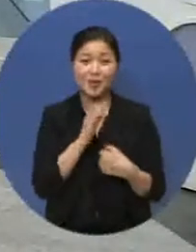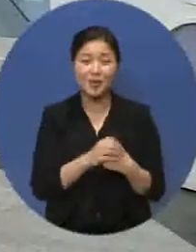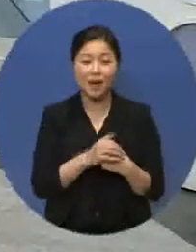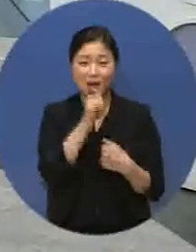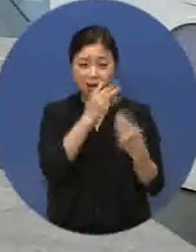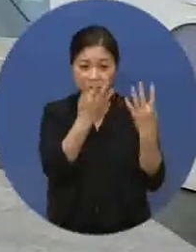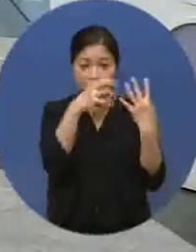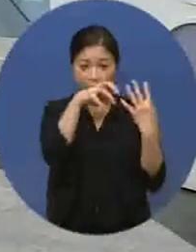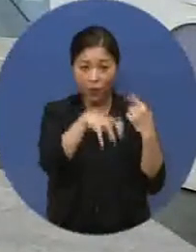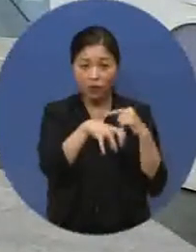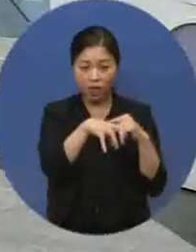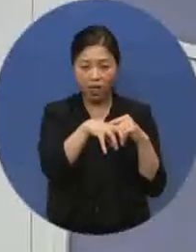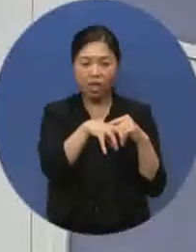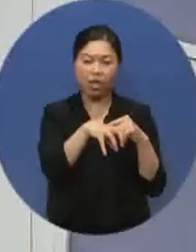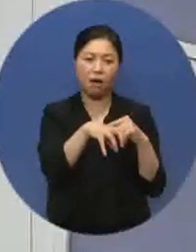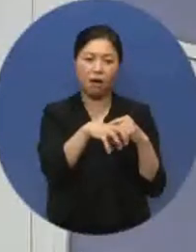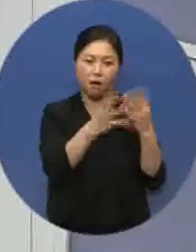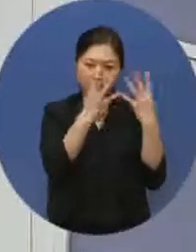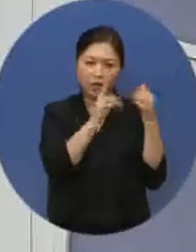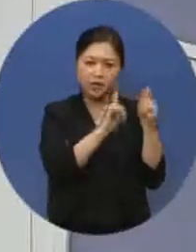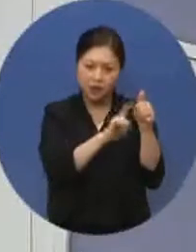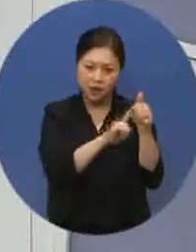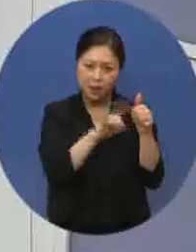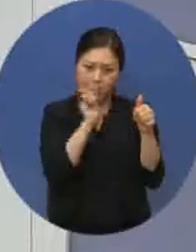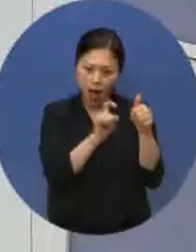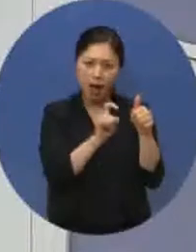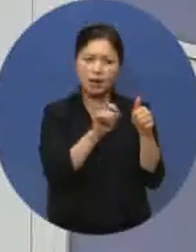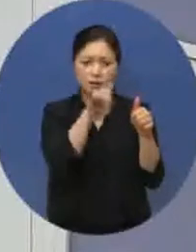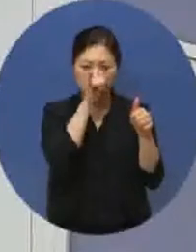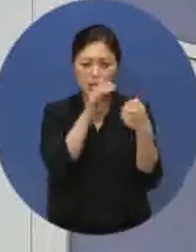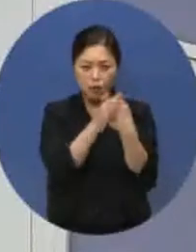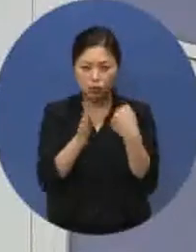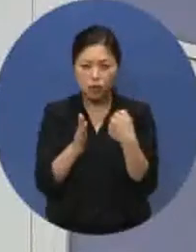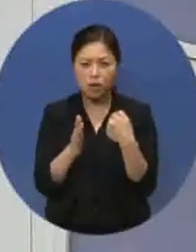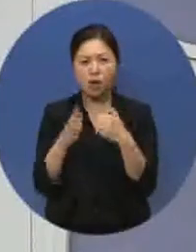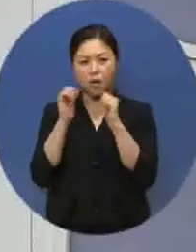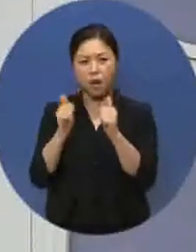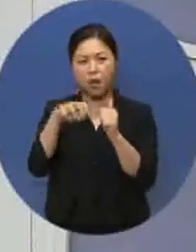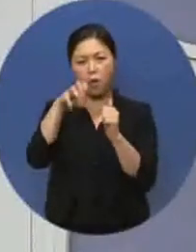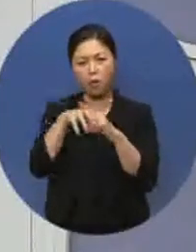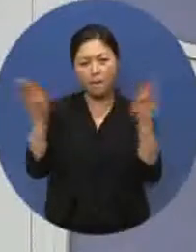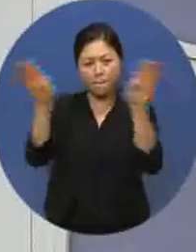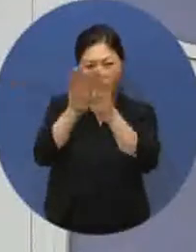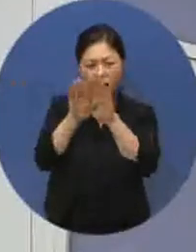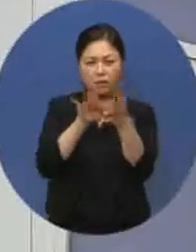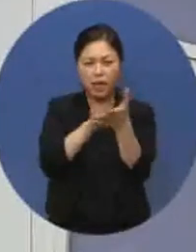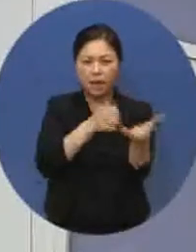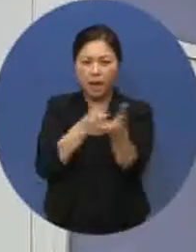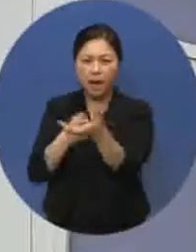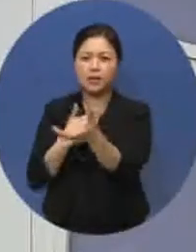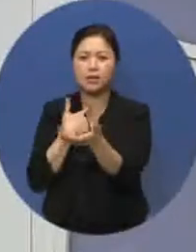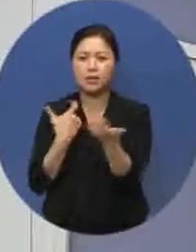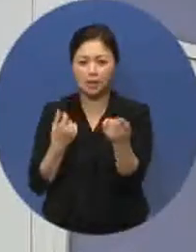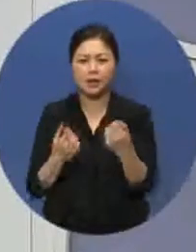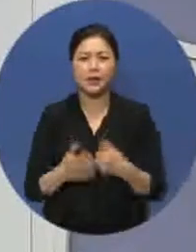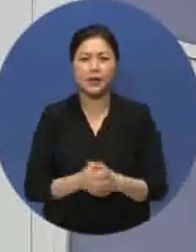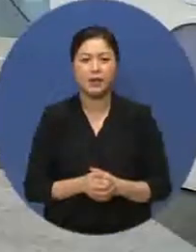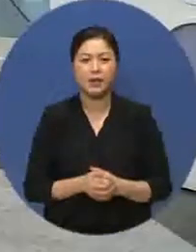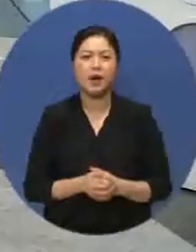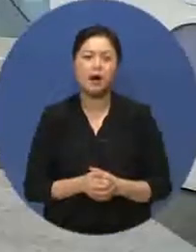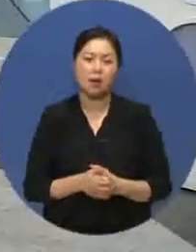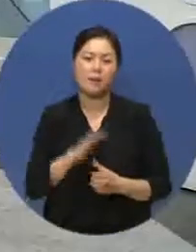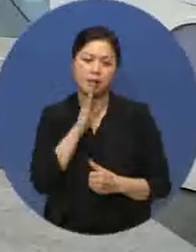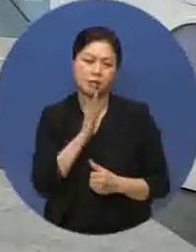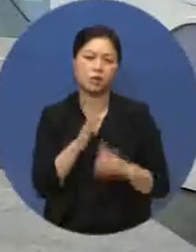교도소에서 왔던 수감자가 네. 확진자로서 법원을 폐쇄해가지고 소독 방역 작업을 한 적도 있습니다. 그래서 재판도